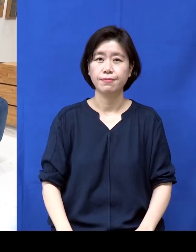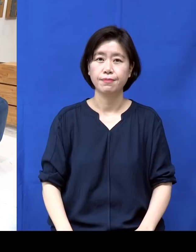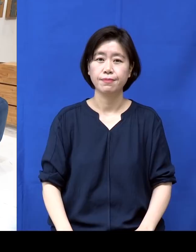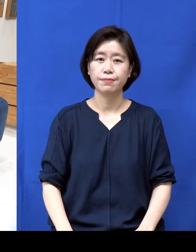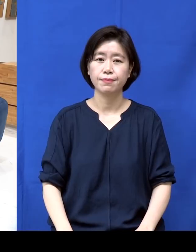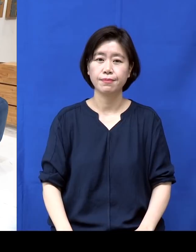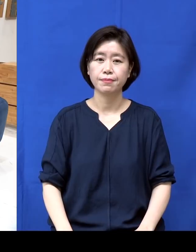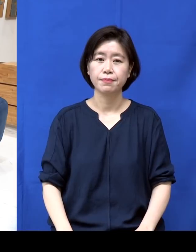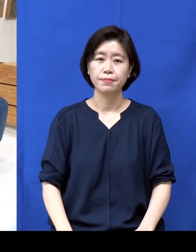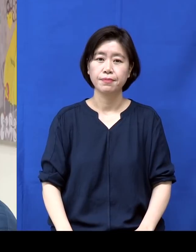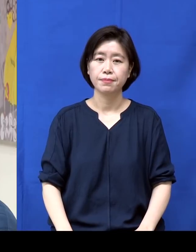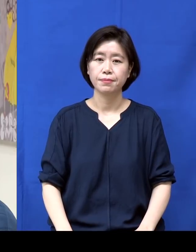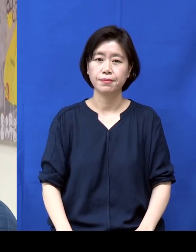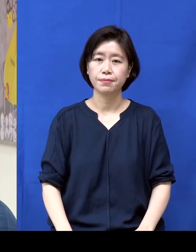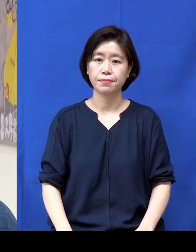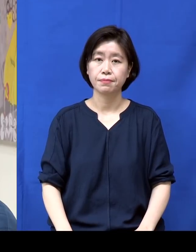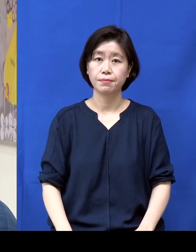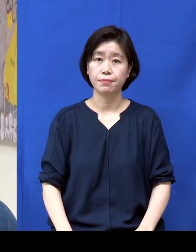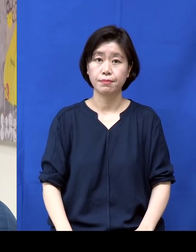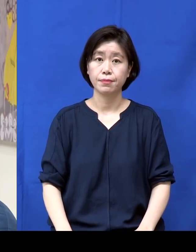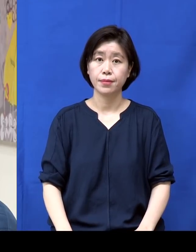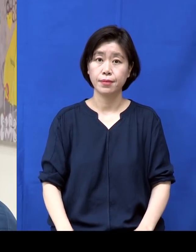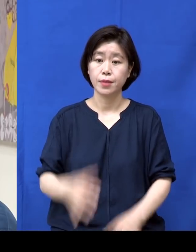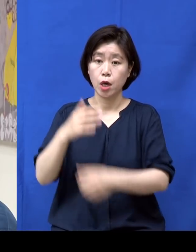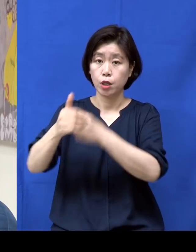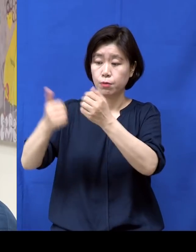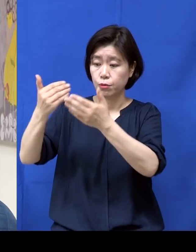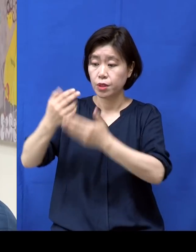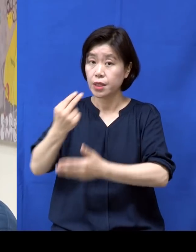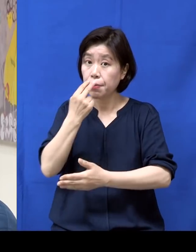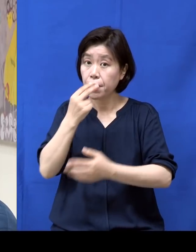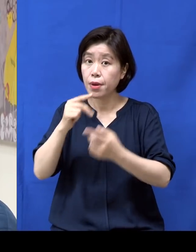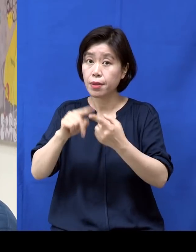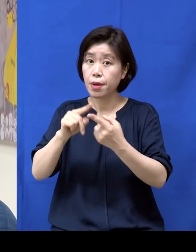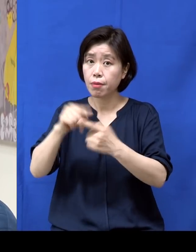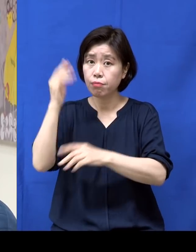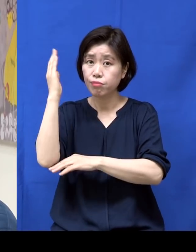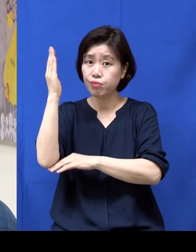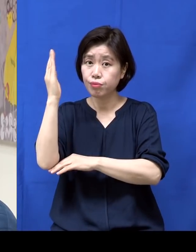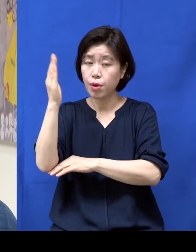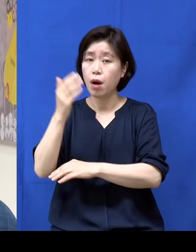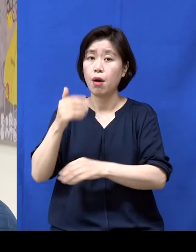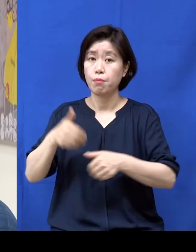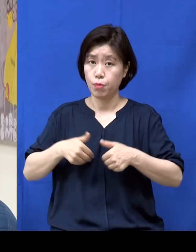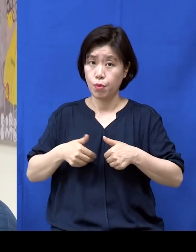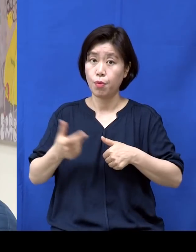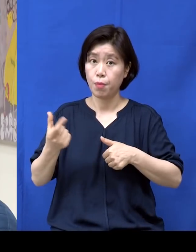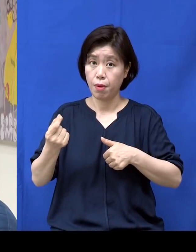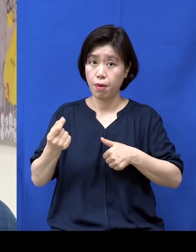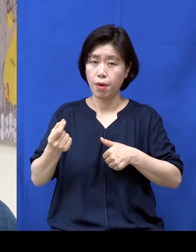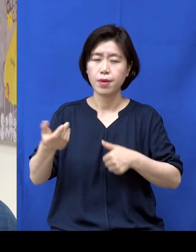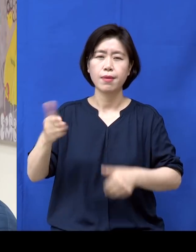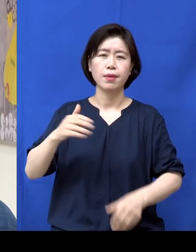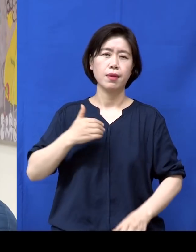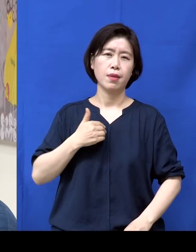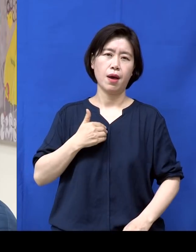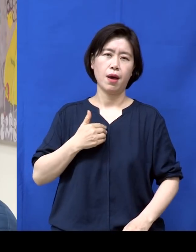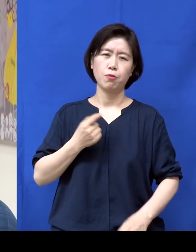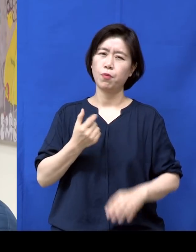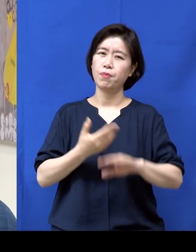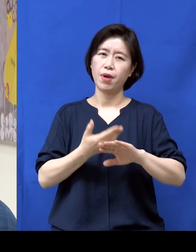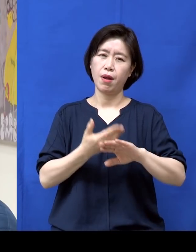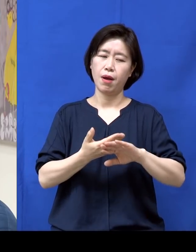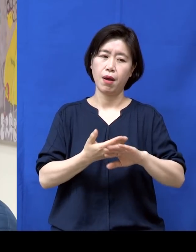그렇게 말씀을 선포하시는 분들은 필요하고 끝까지 해야겠으나 한편으로는 저에게 있어서는 교회 밖을